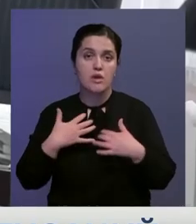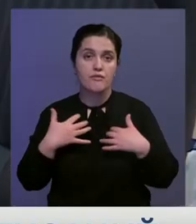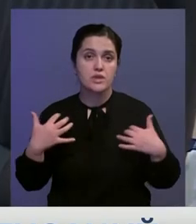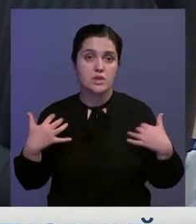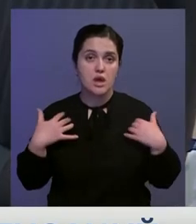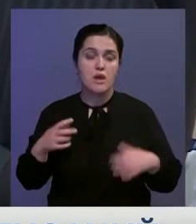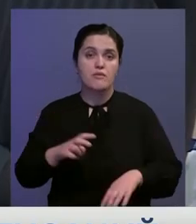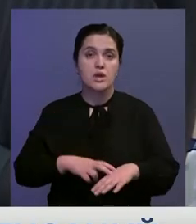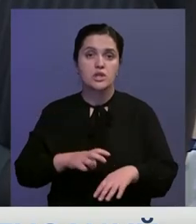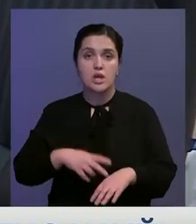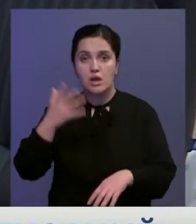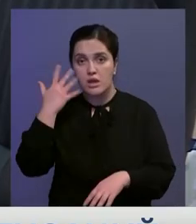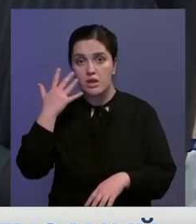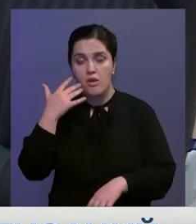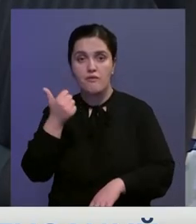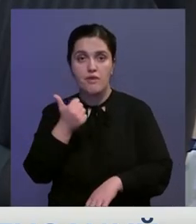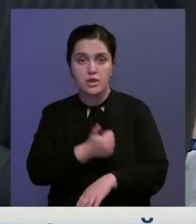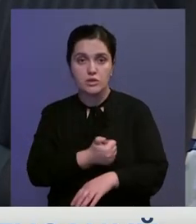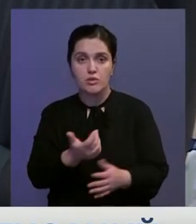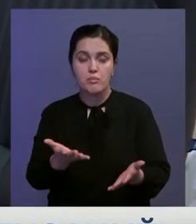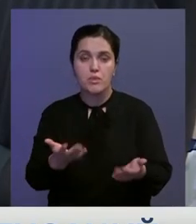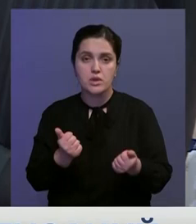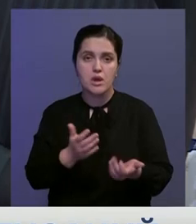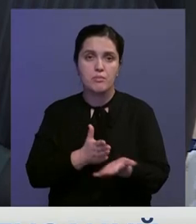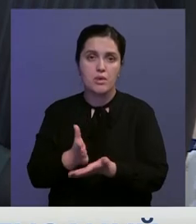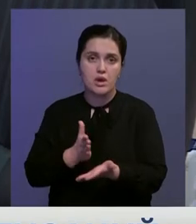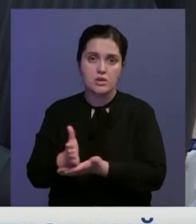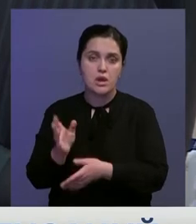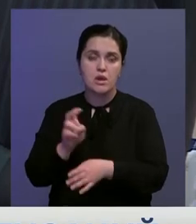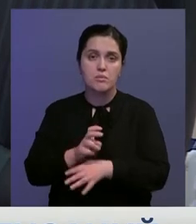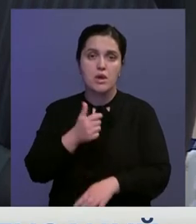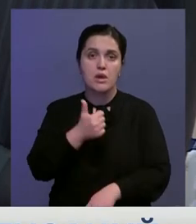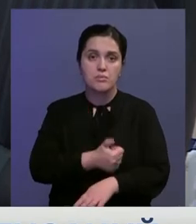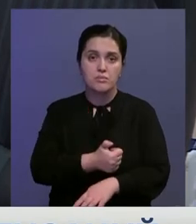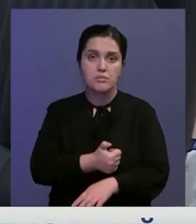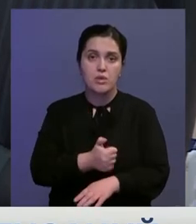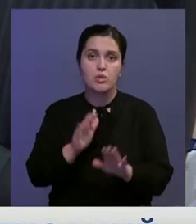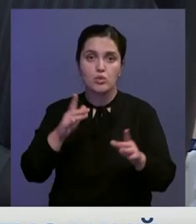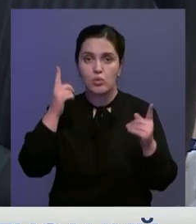врачи, когда вакцину получили и подворно ходили вакцинировать, при этом только